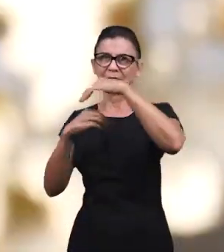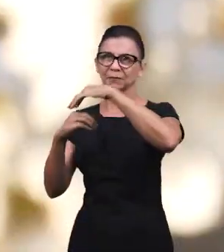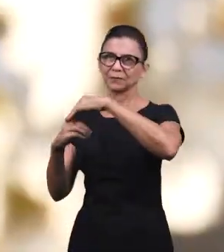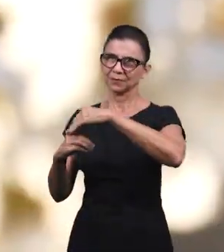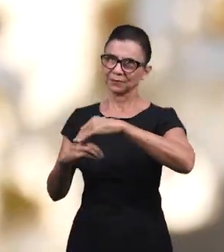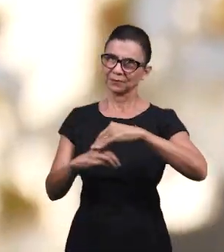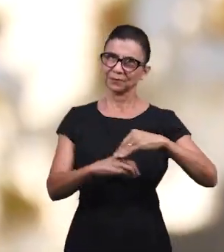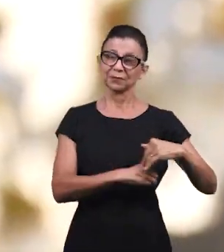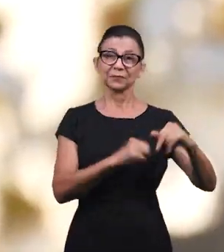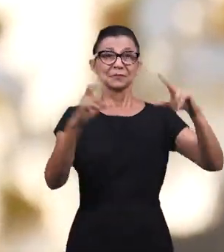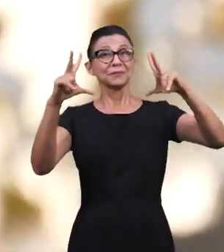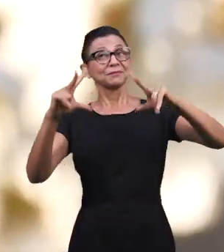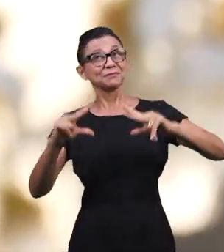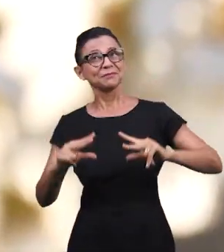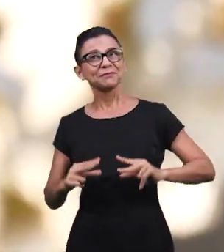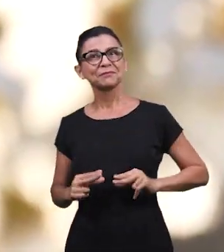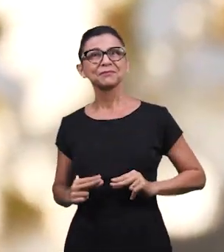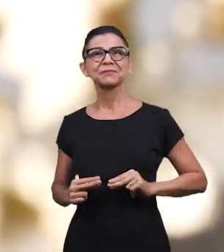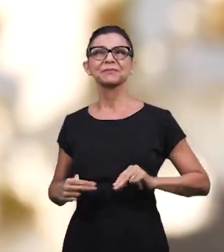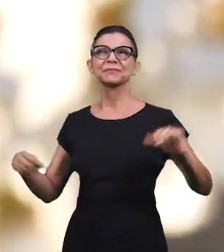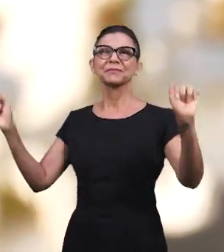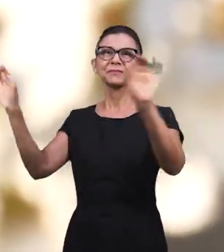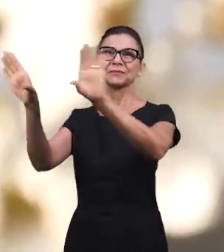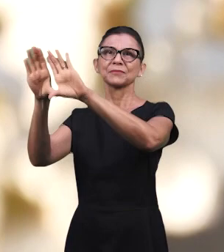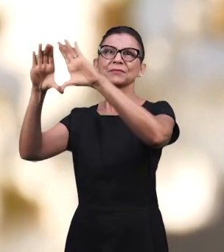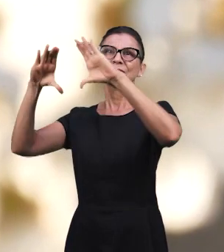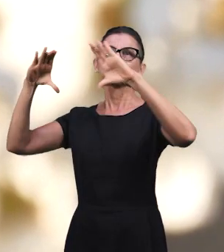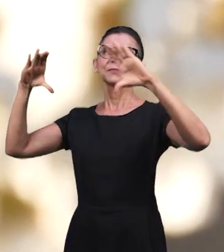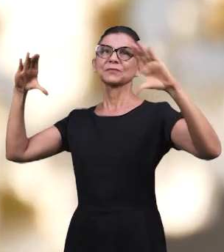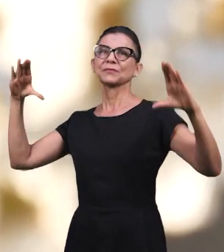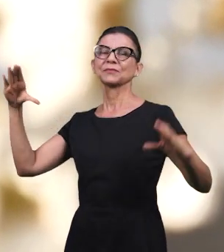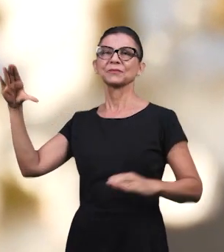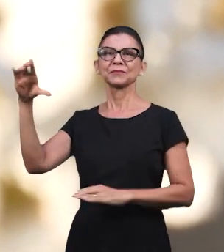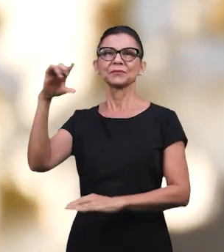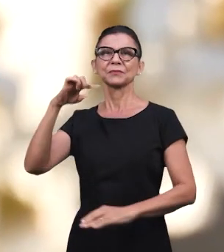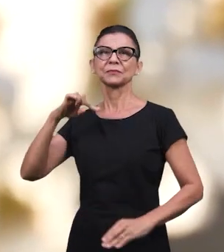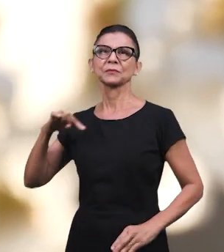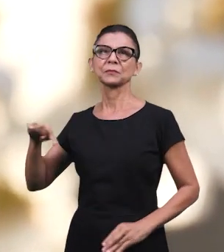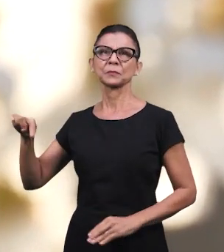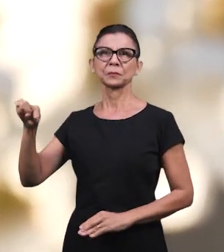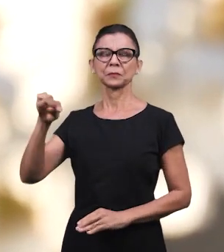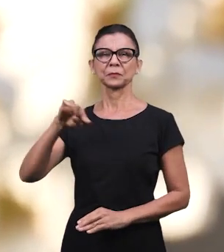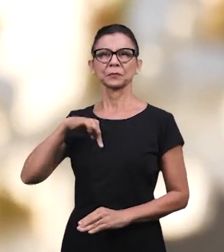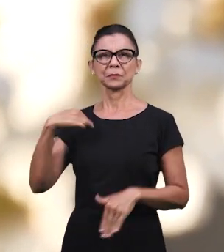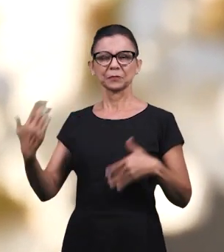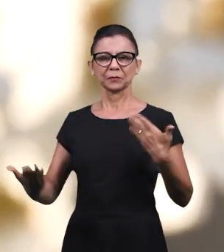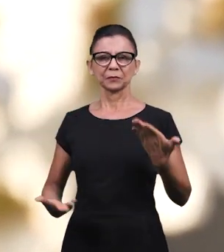Он дал нам наследие небесное со святыми во свете.